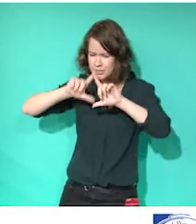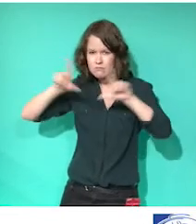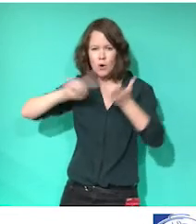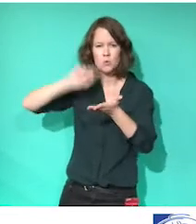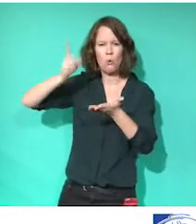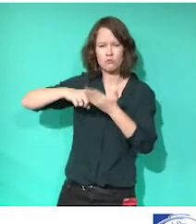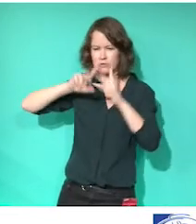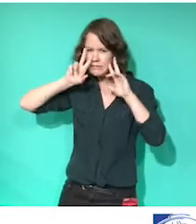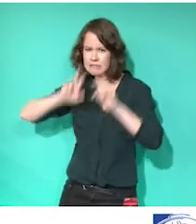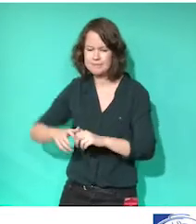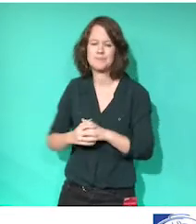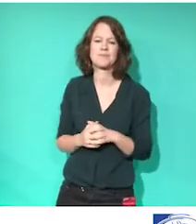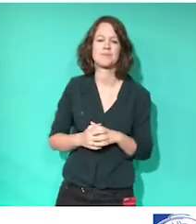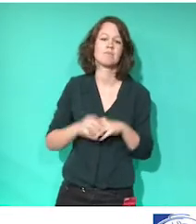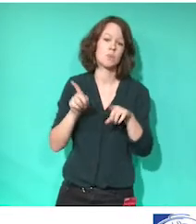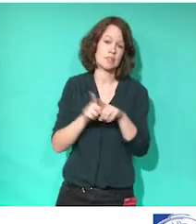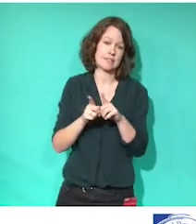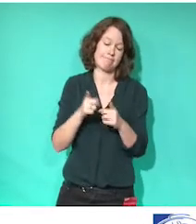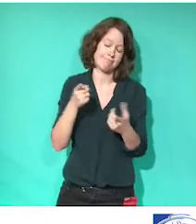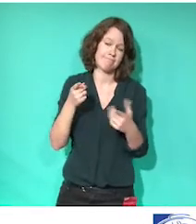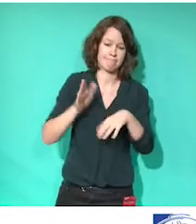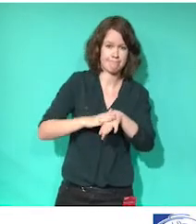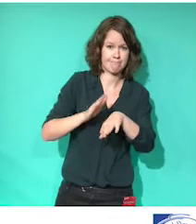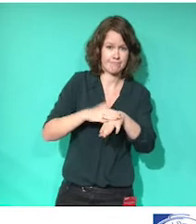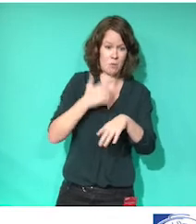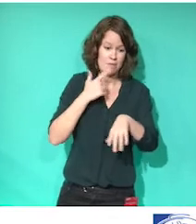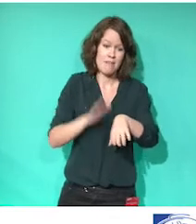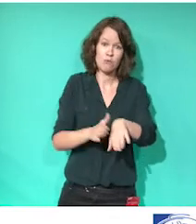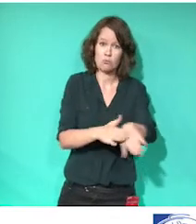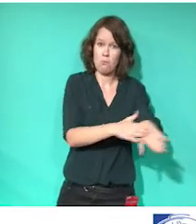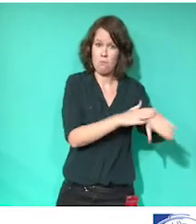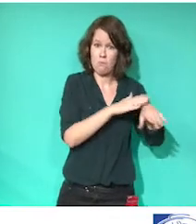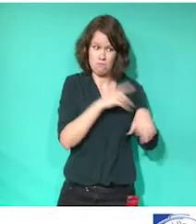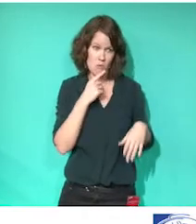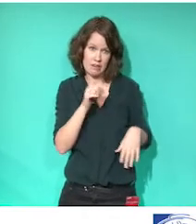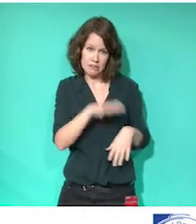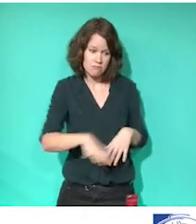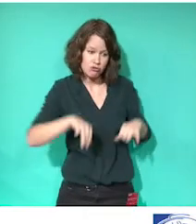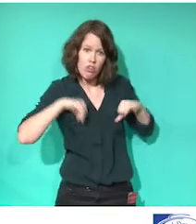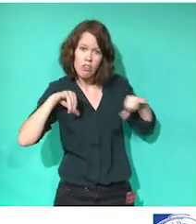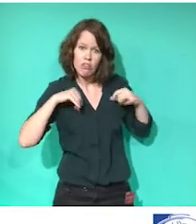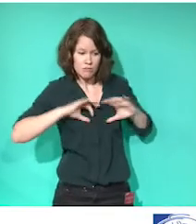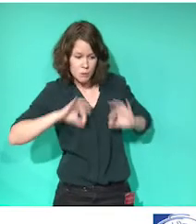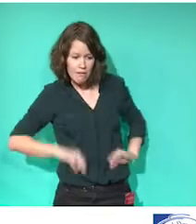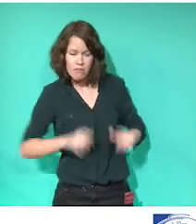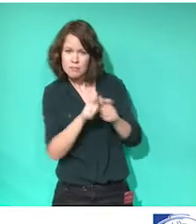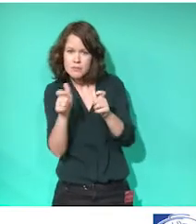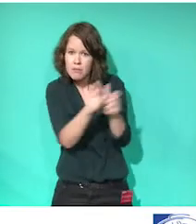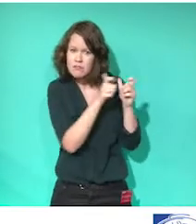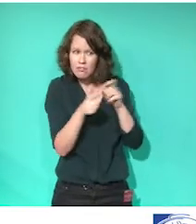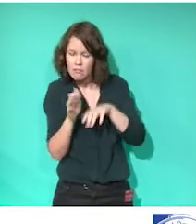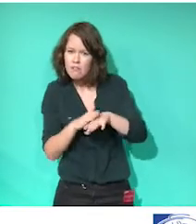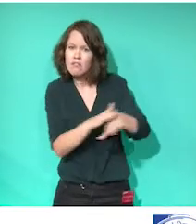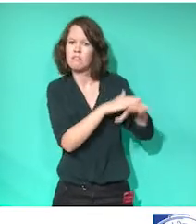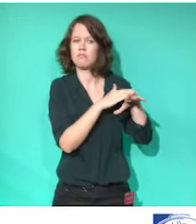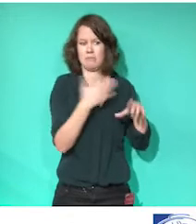atelier l'importance de la prévention et de le travail en direction des jeunes dans les établissements scolaires et surtout